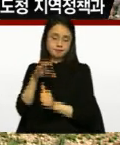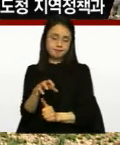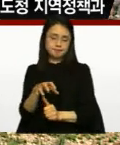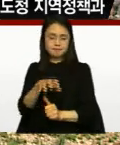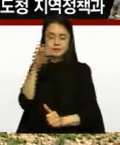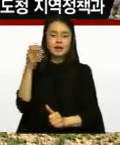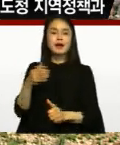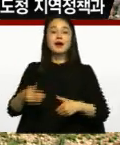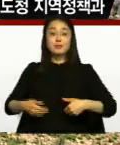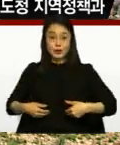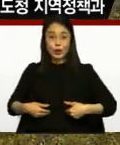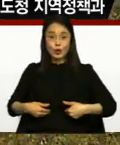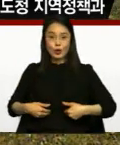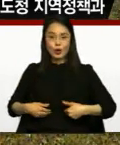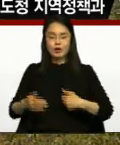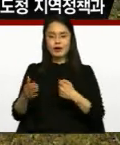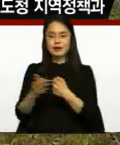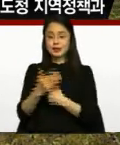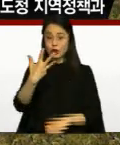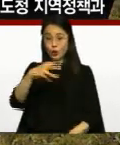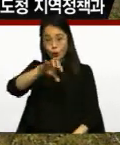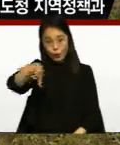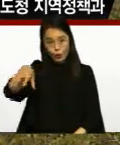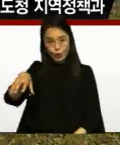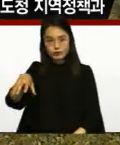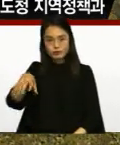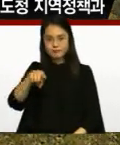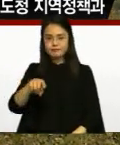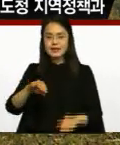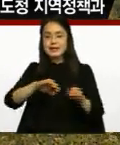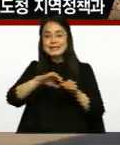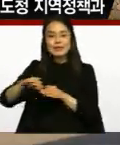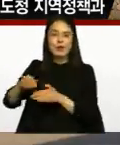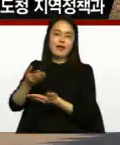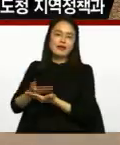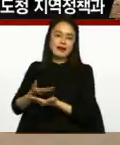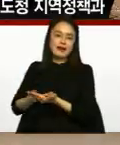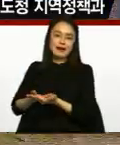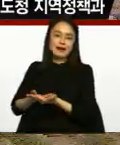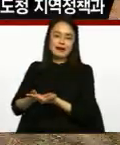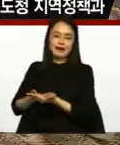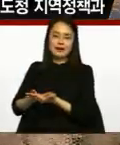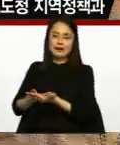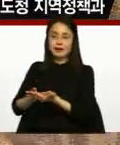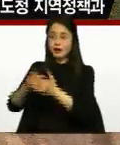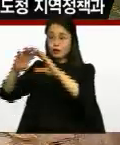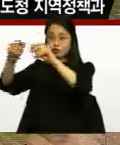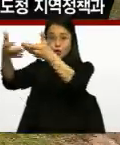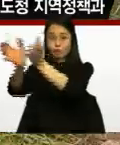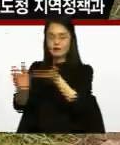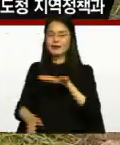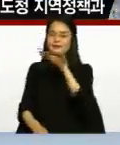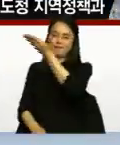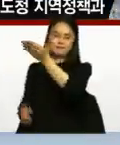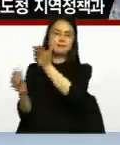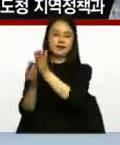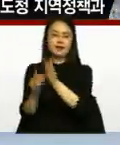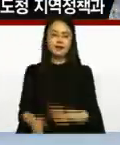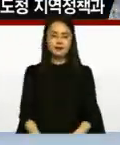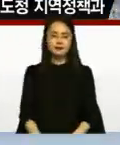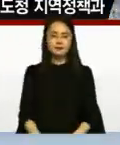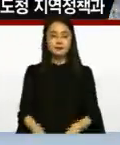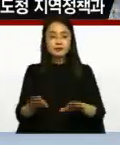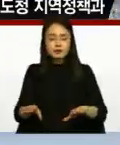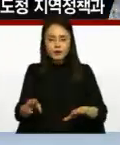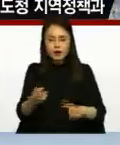것으로 알고 위 8개 시군을 수도권에서 제외해달라고 그런 개선안을 건의하게 된 것입니다. 네,